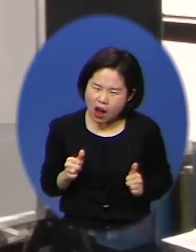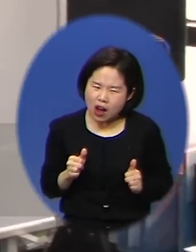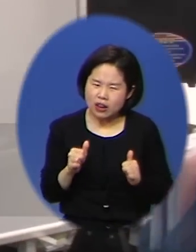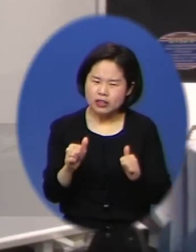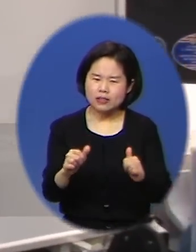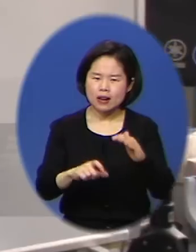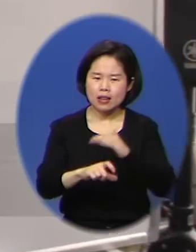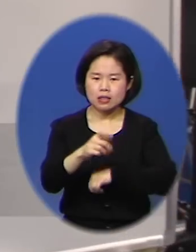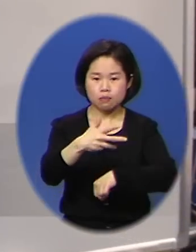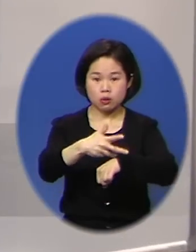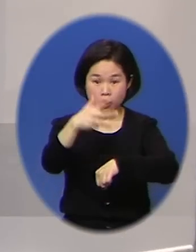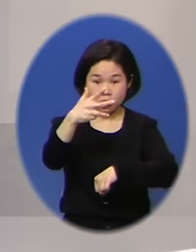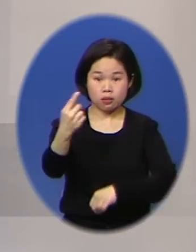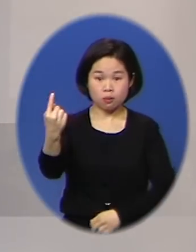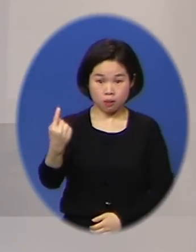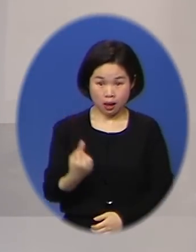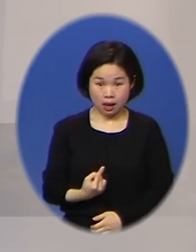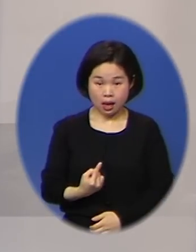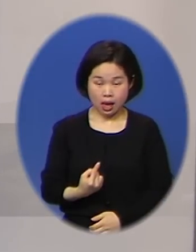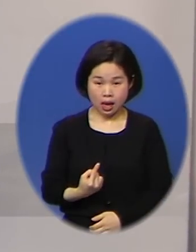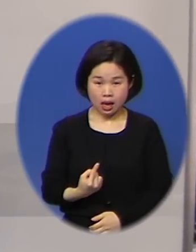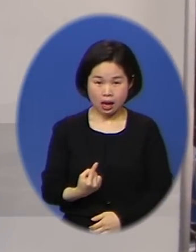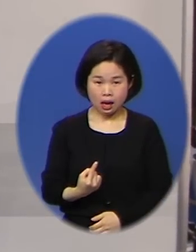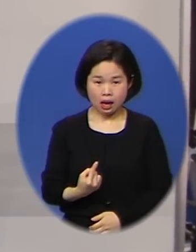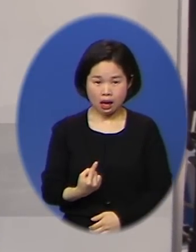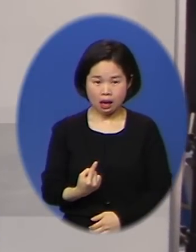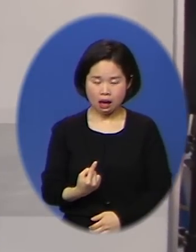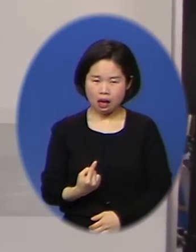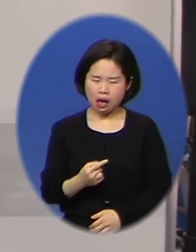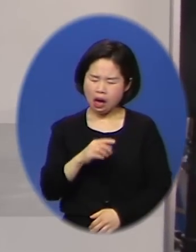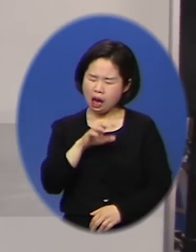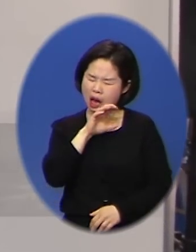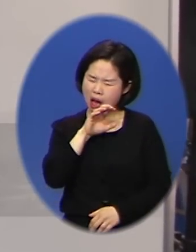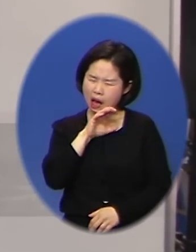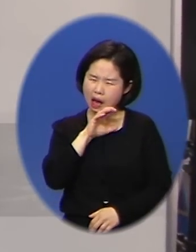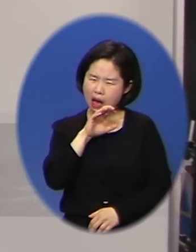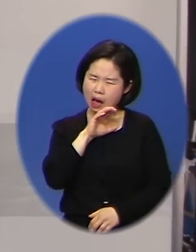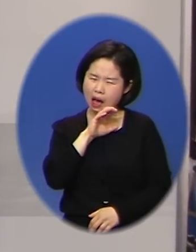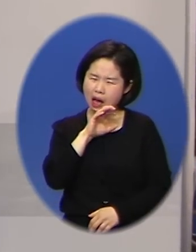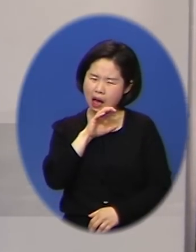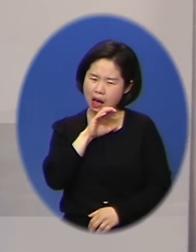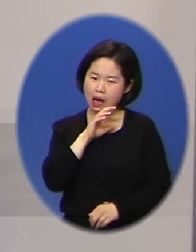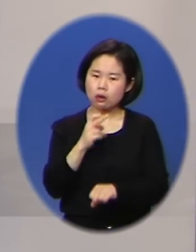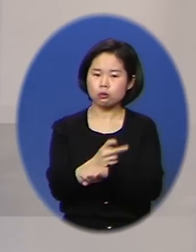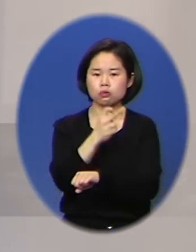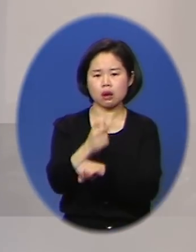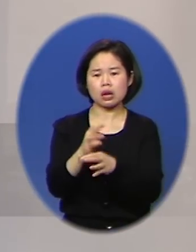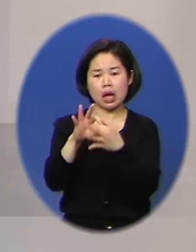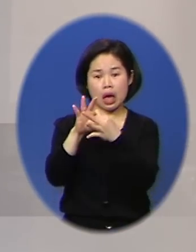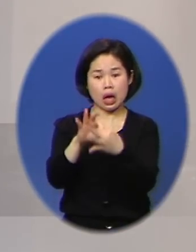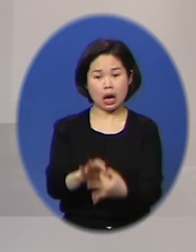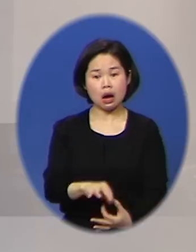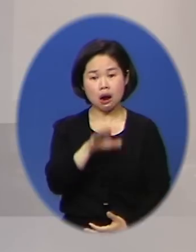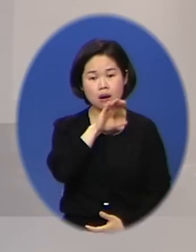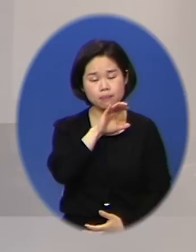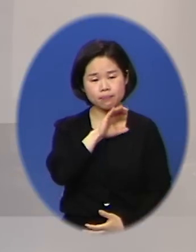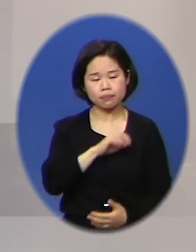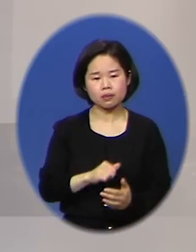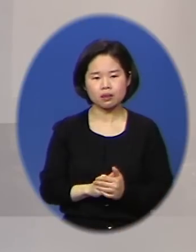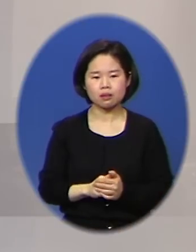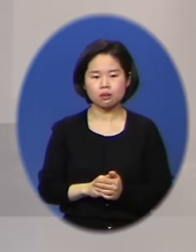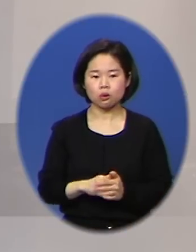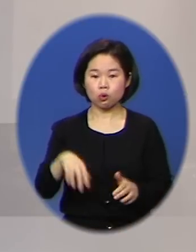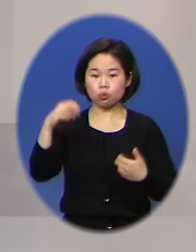아침에 8시부터 들어와서 뭐 늦게까지 할 때는 뭐 저녁 거의 한 12시간씩 연습할 수 있는 것 같아요. 저하고 뭐 춤도